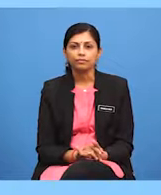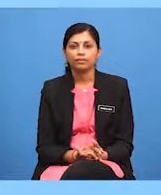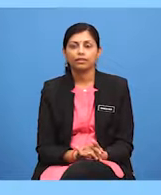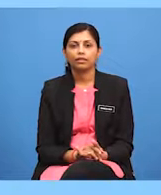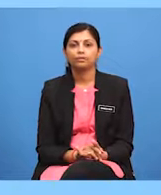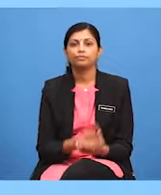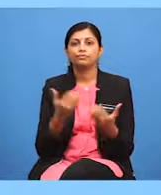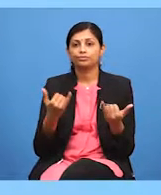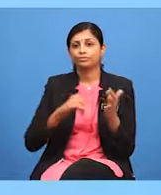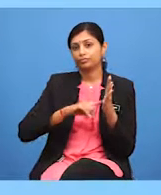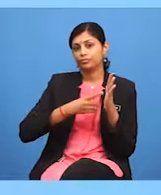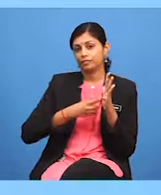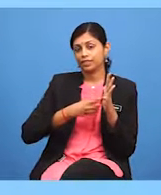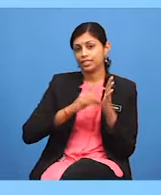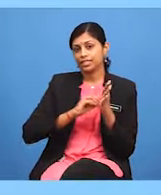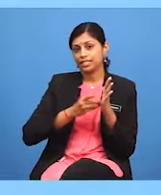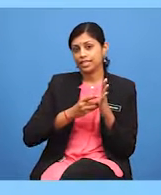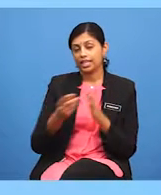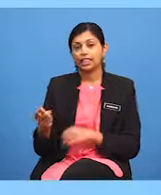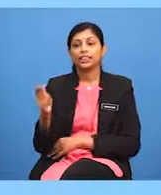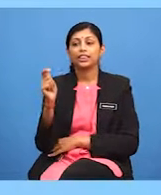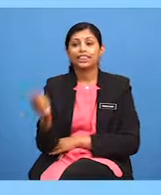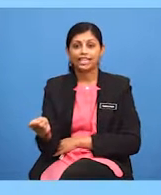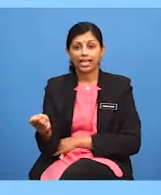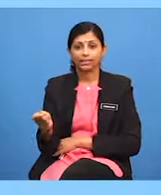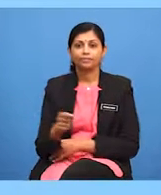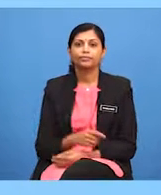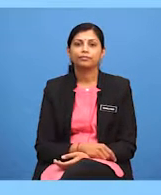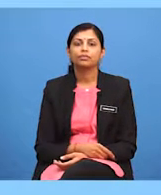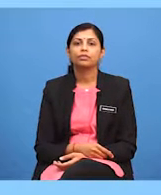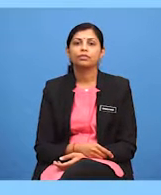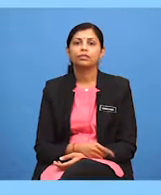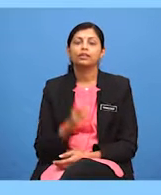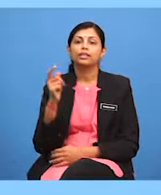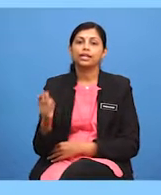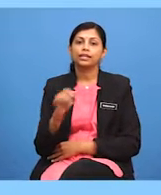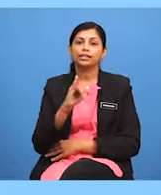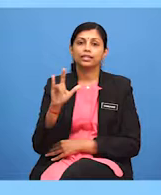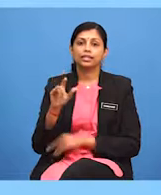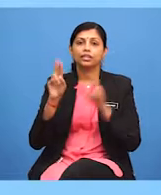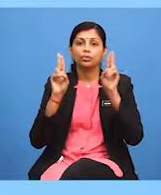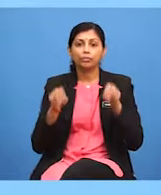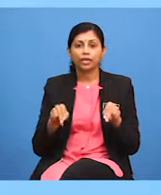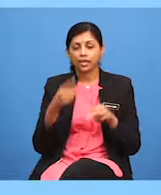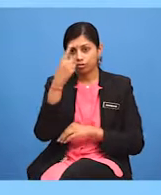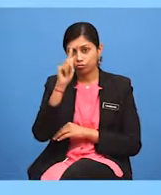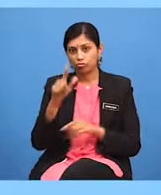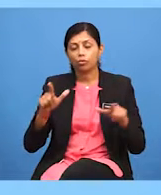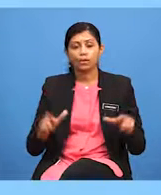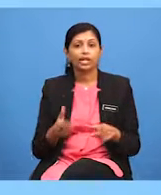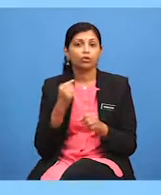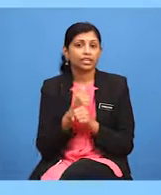Kita lihat pula definisi tenaga. Tenaga ialah keupayaan